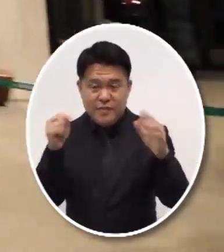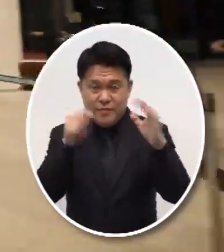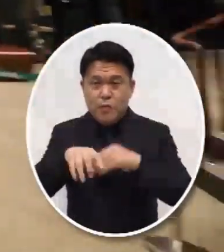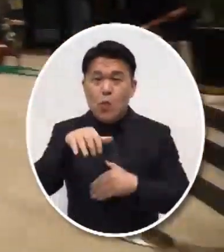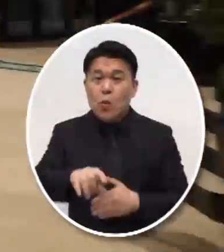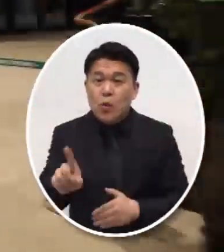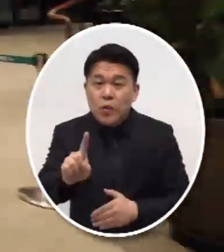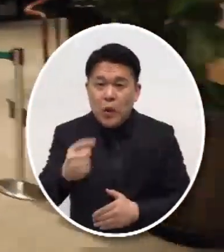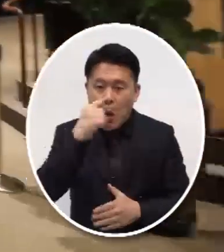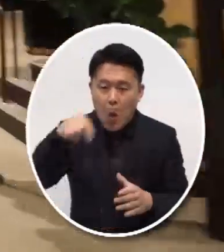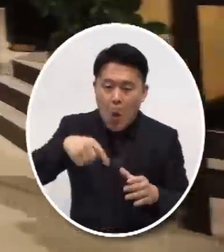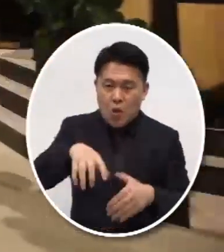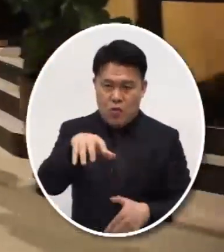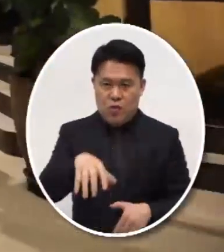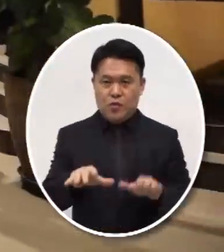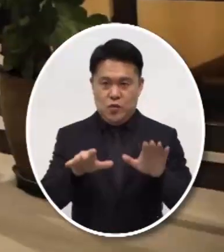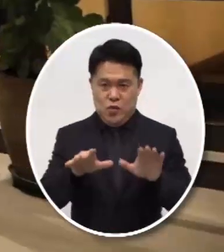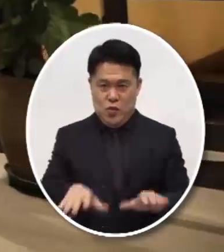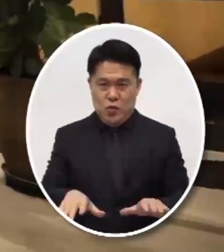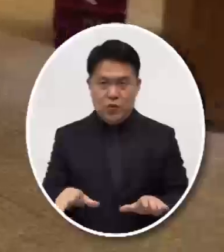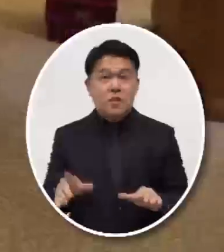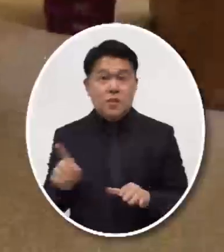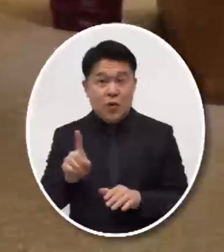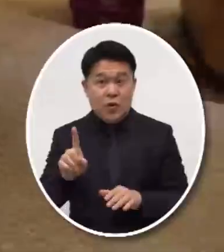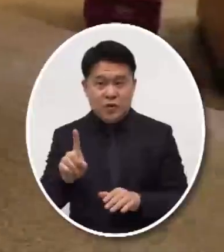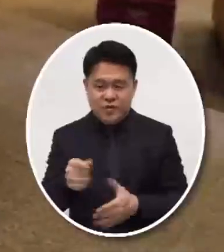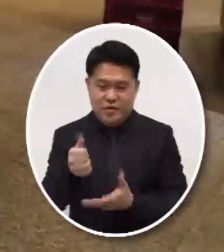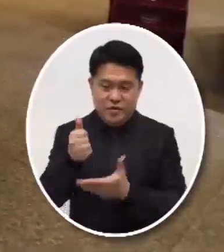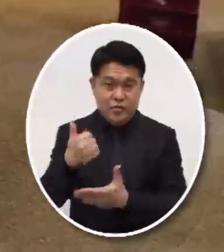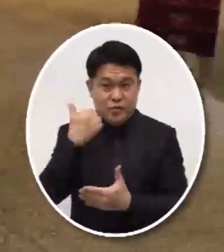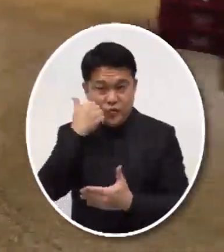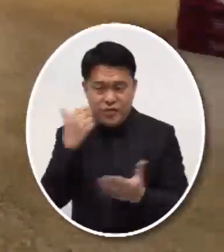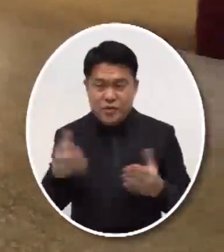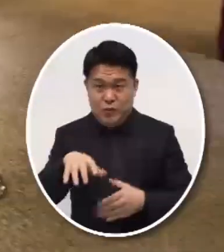전문점. 오늘의 주인공이 근무하는 일터입니다.